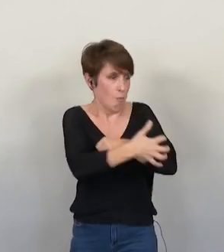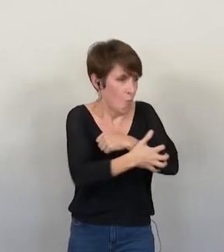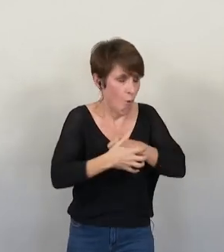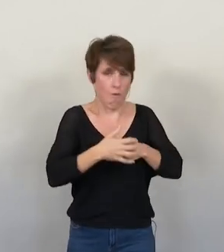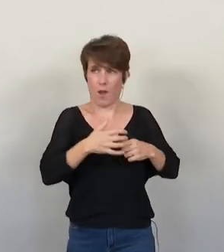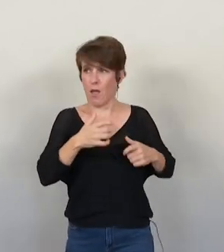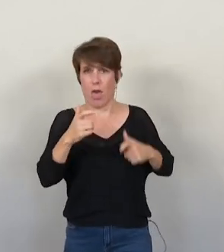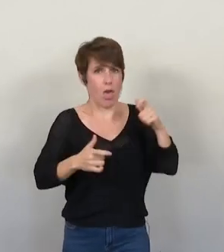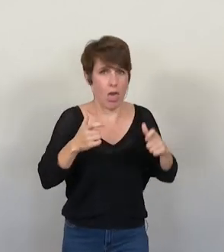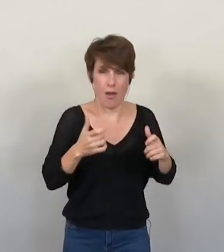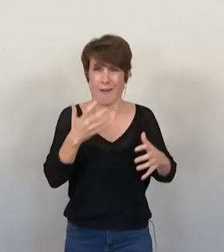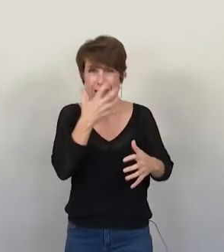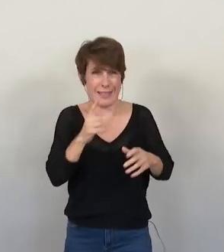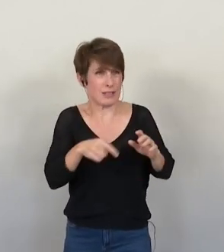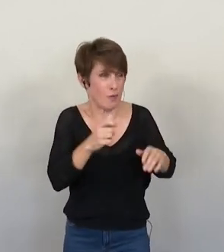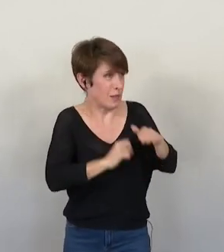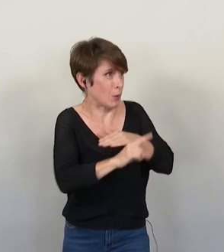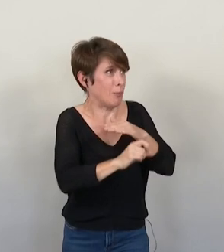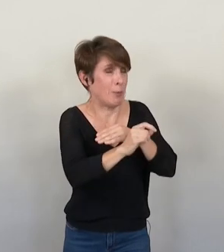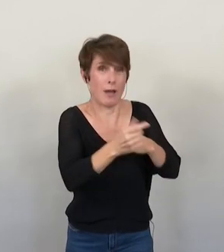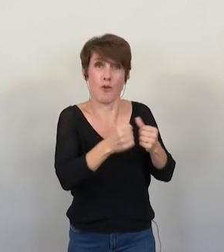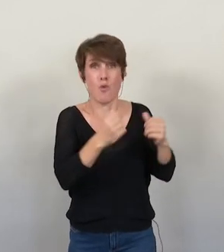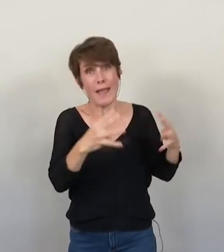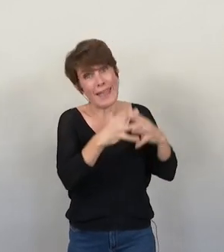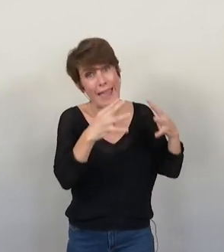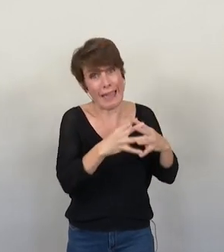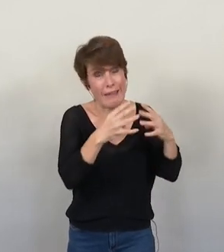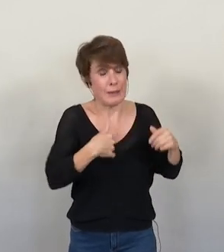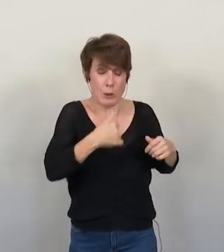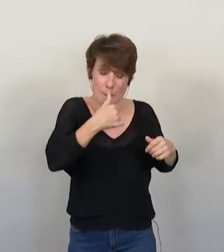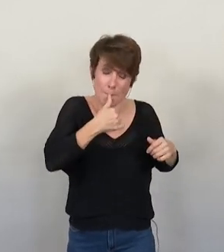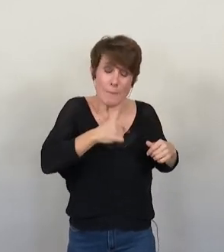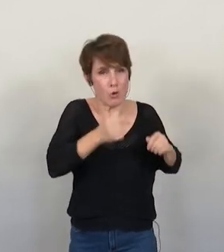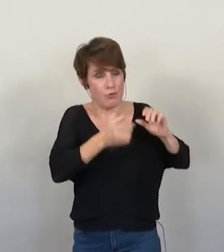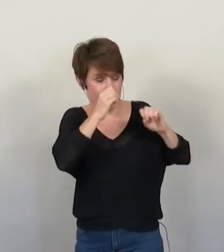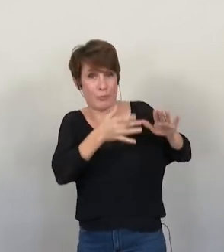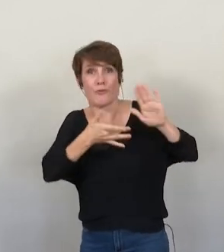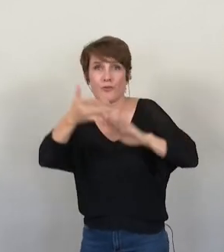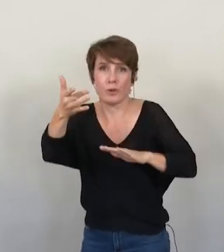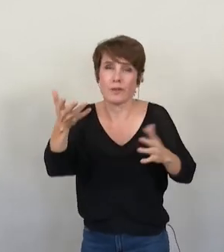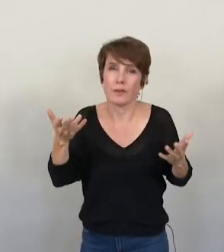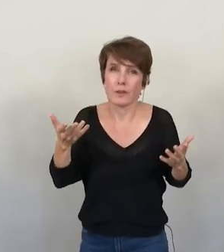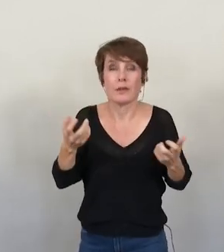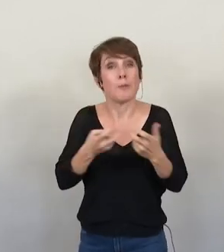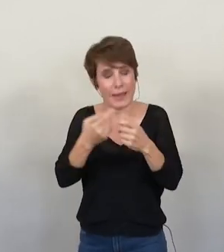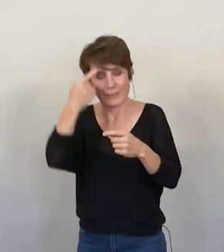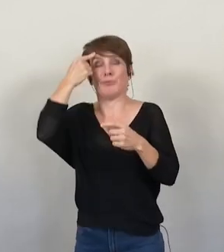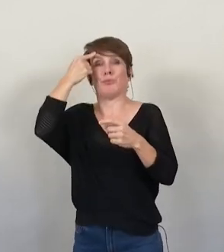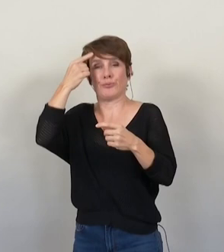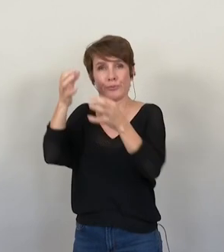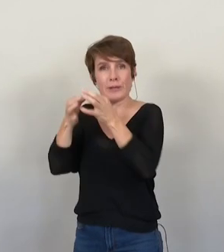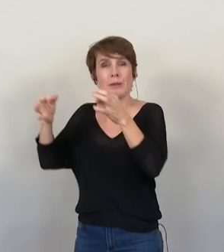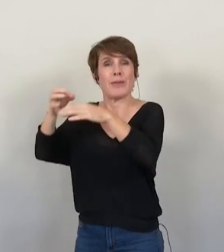naturelles et évidemment des guerres aussi une pensée toute singulière pour nos amis arméniens du haut